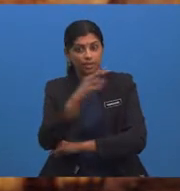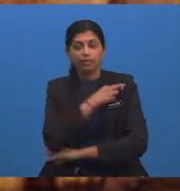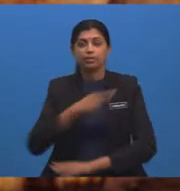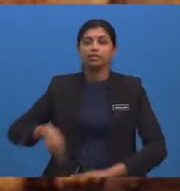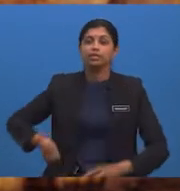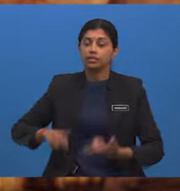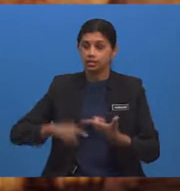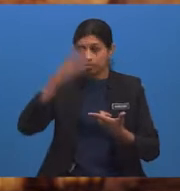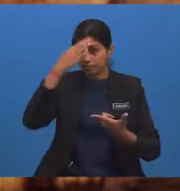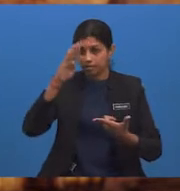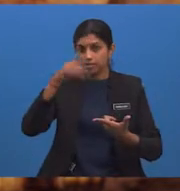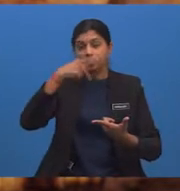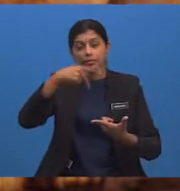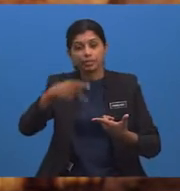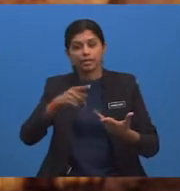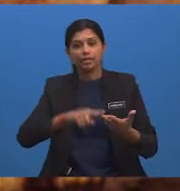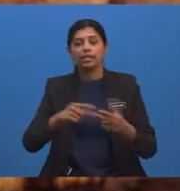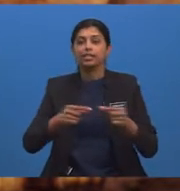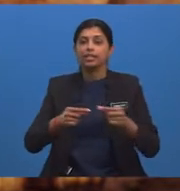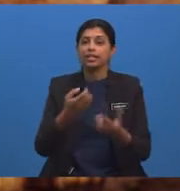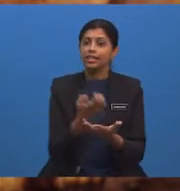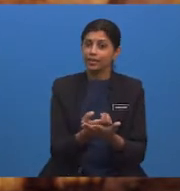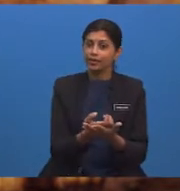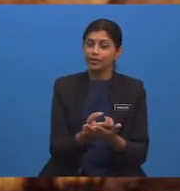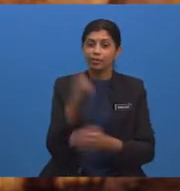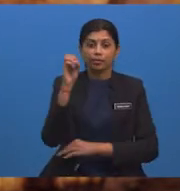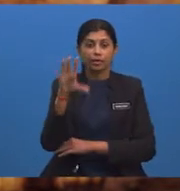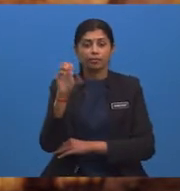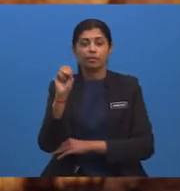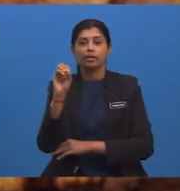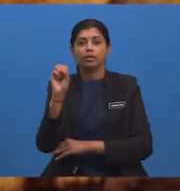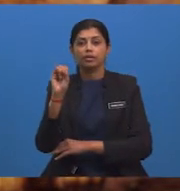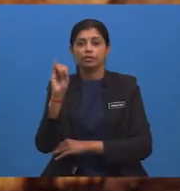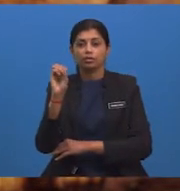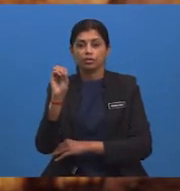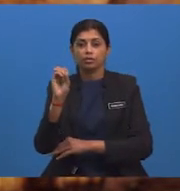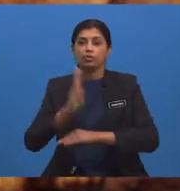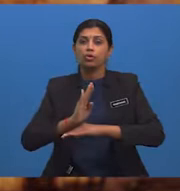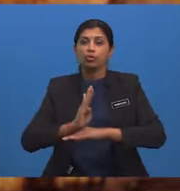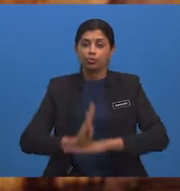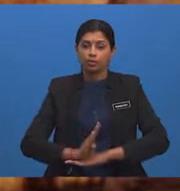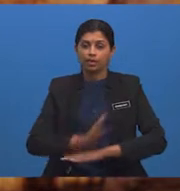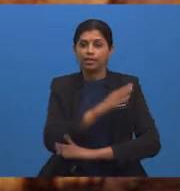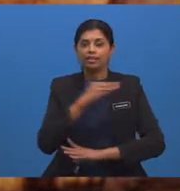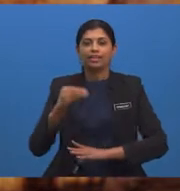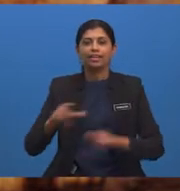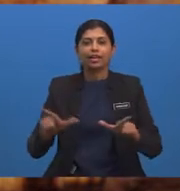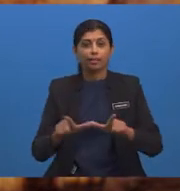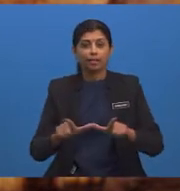kebijaksanaan pemerintah, kegiatan ekonomi, perkembangan sosiobudaya serta amalan beragama.